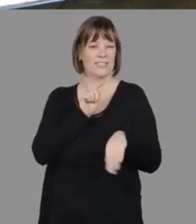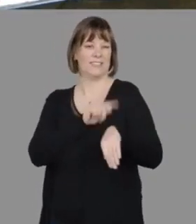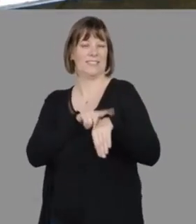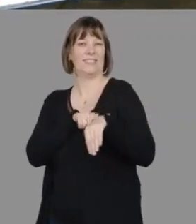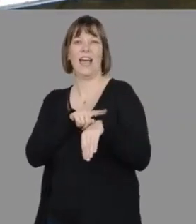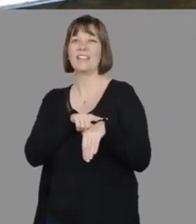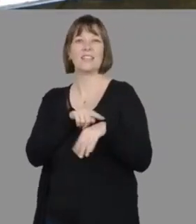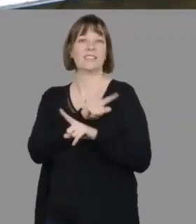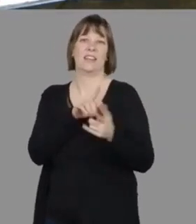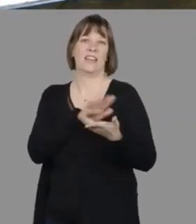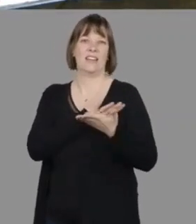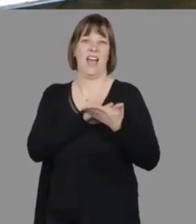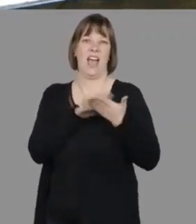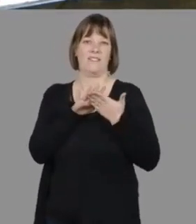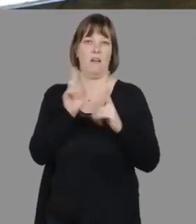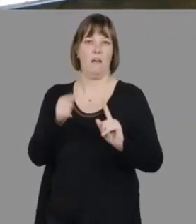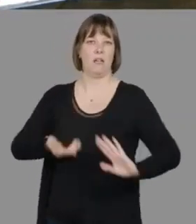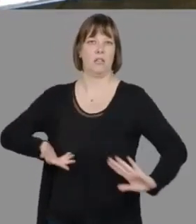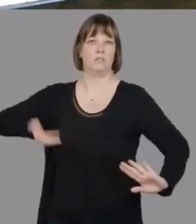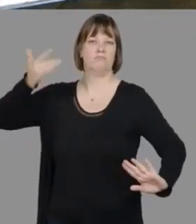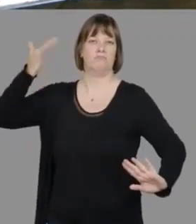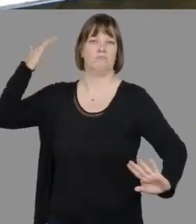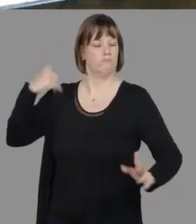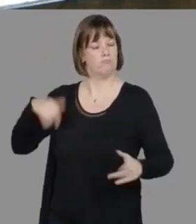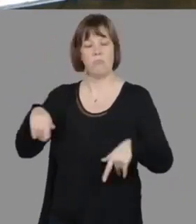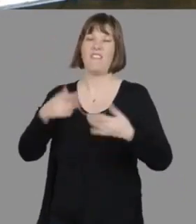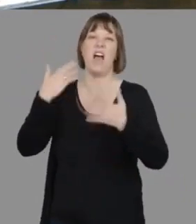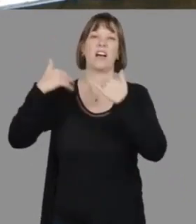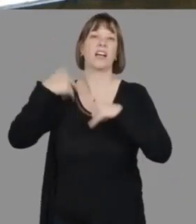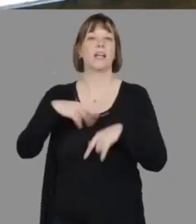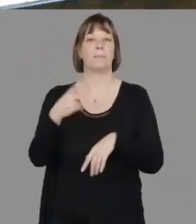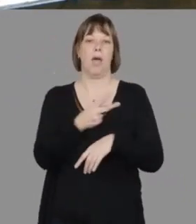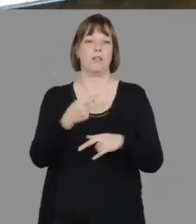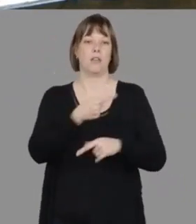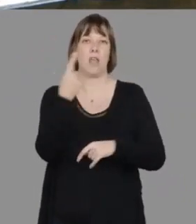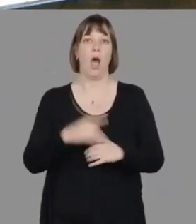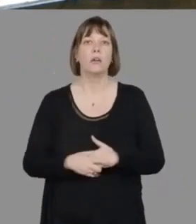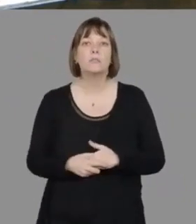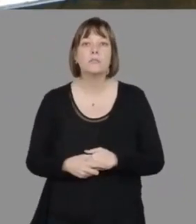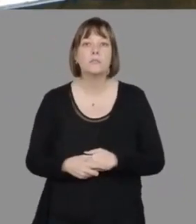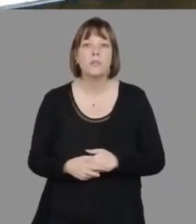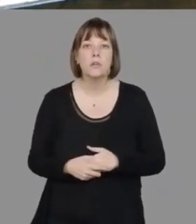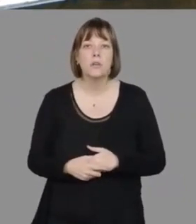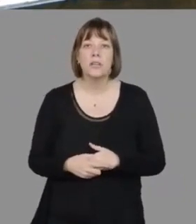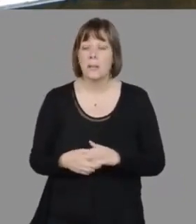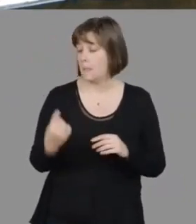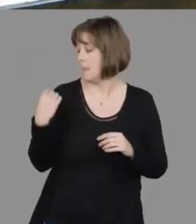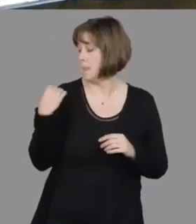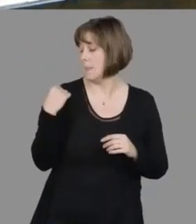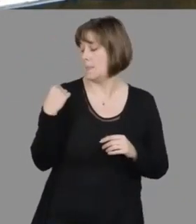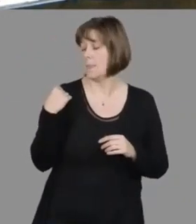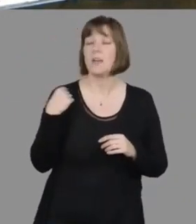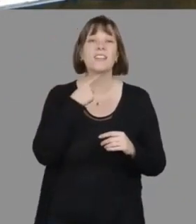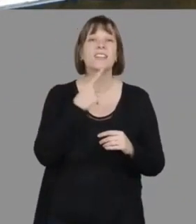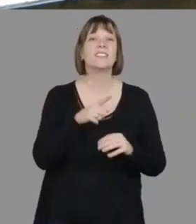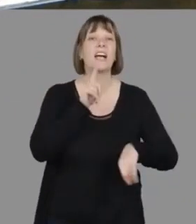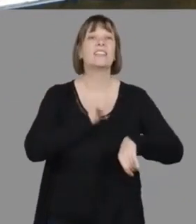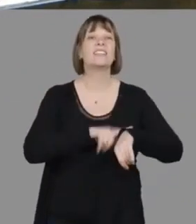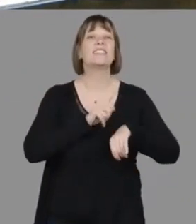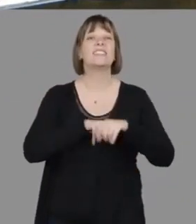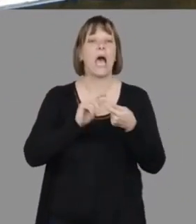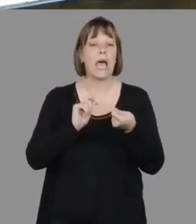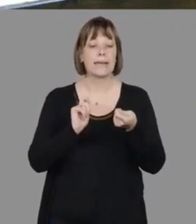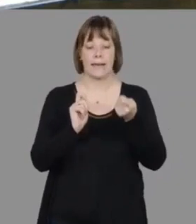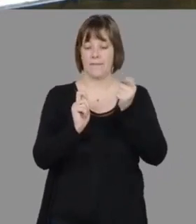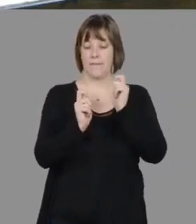nicht einfacher als in den vergangenen beiden Jahren. Erst vor ganz wenigen Tagen wurde Zeitenwende zum Wort